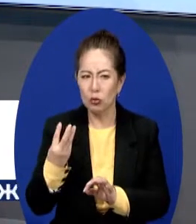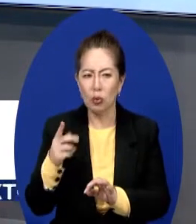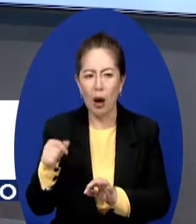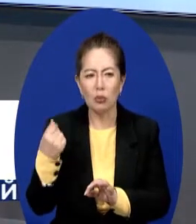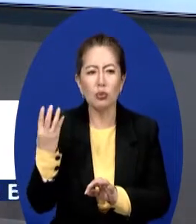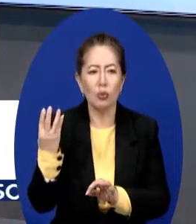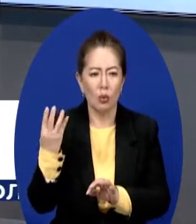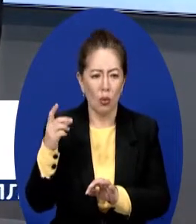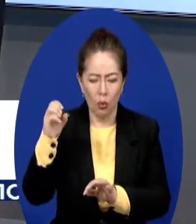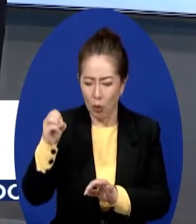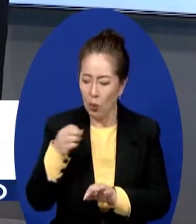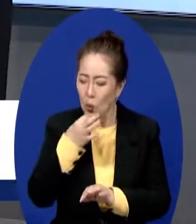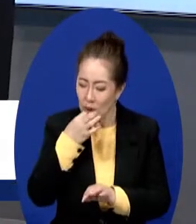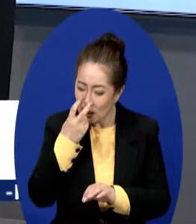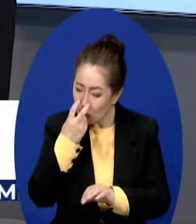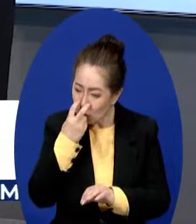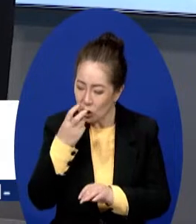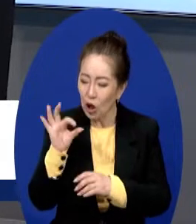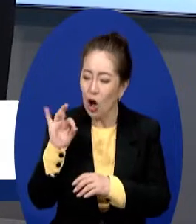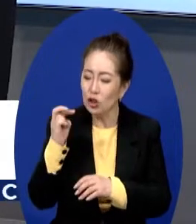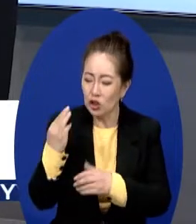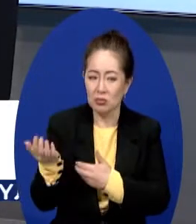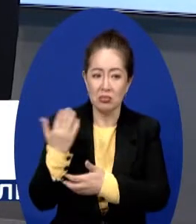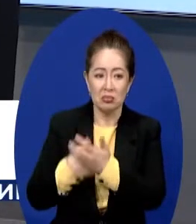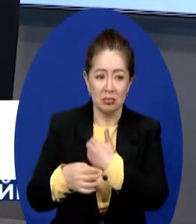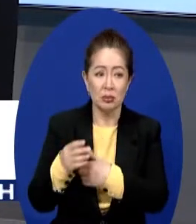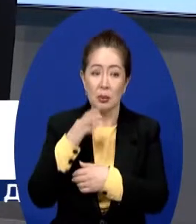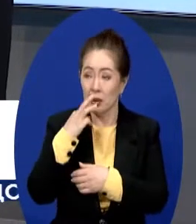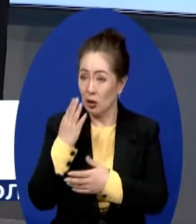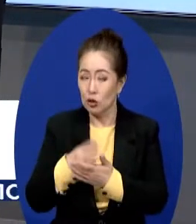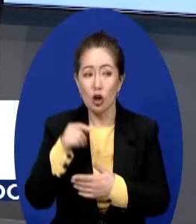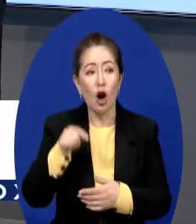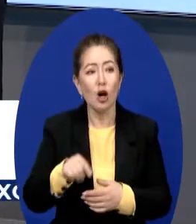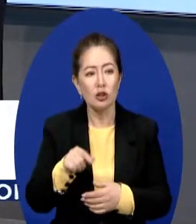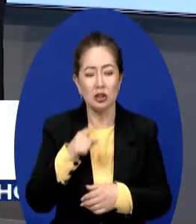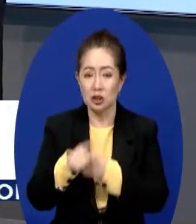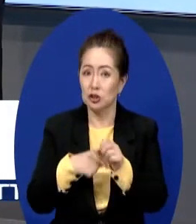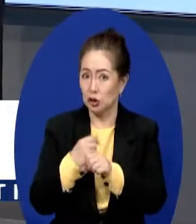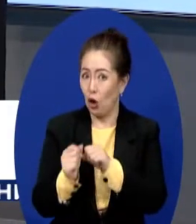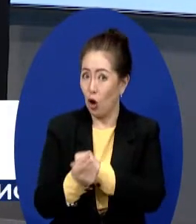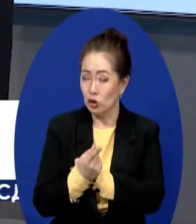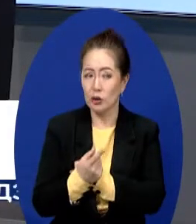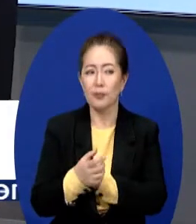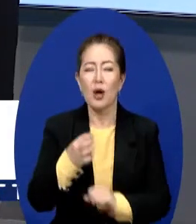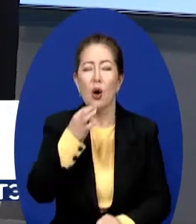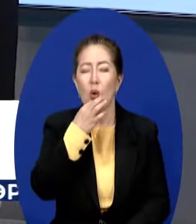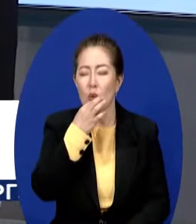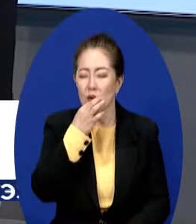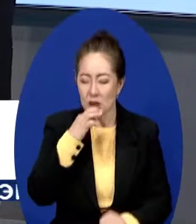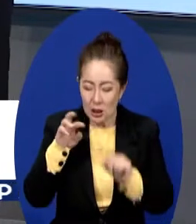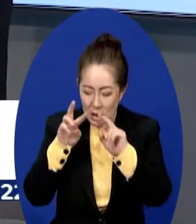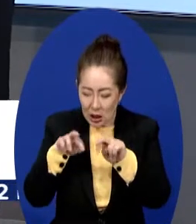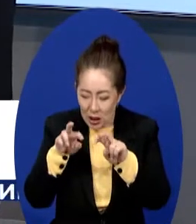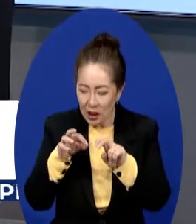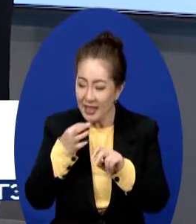урьдчилан сэргийлэх үзлэг онцлогонд зарцуулсан гэсэн ийм мэдээлэл байдаг. За энэ жилийн хувьд онцлогтой за урьдчилан сэргийлэх, за эрт илрүүлэх үзлэг